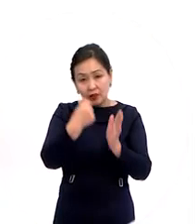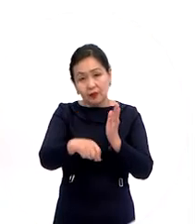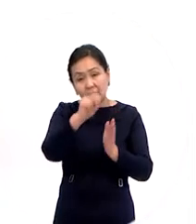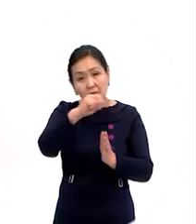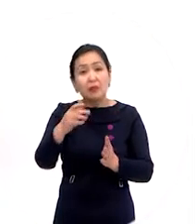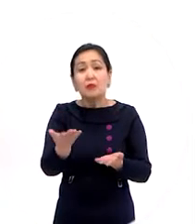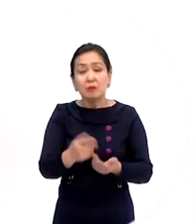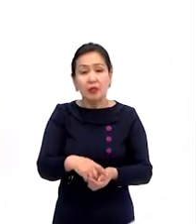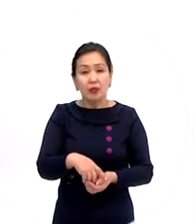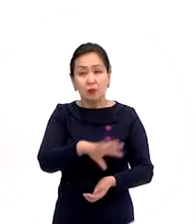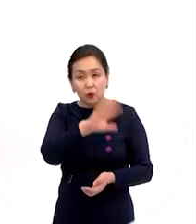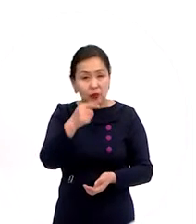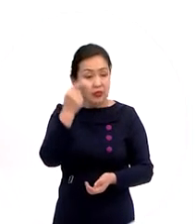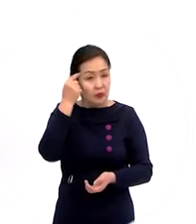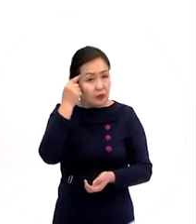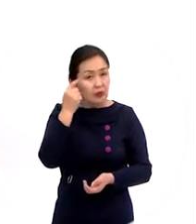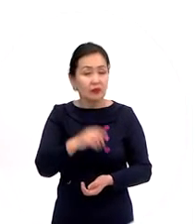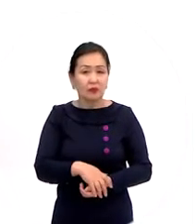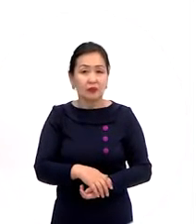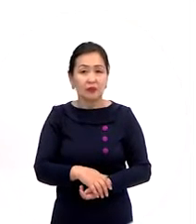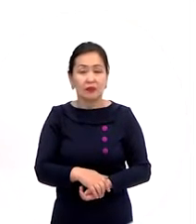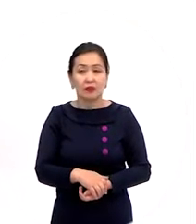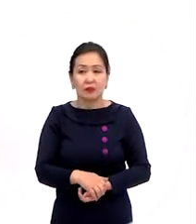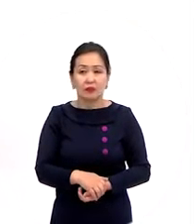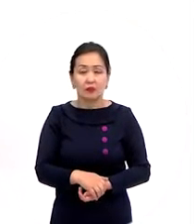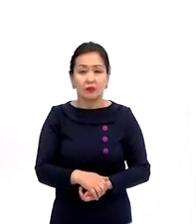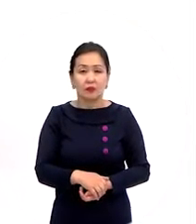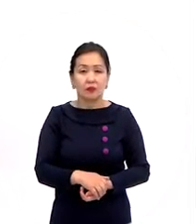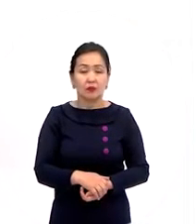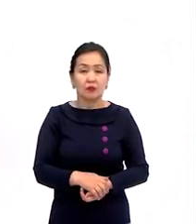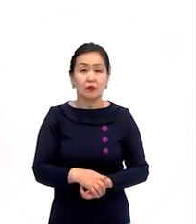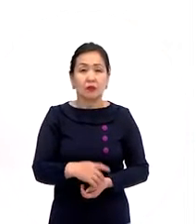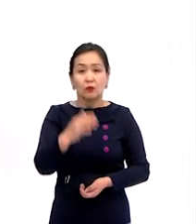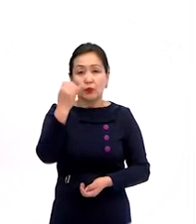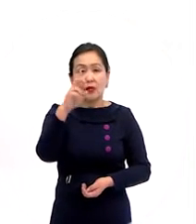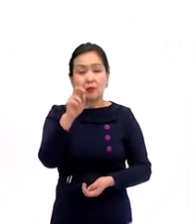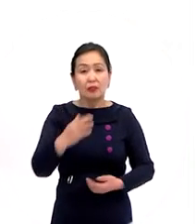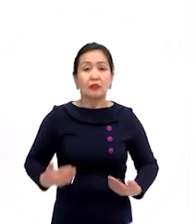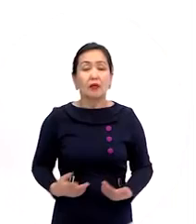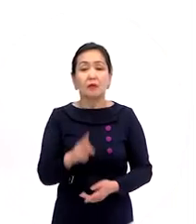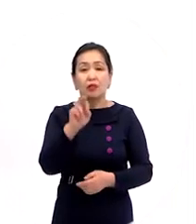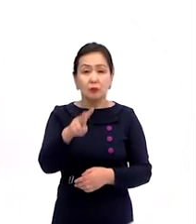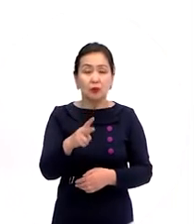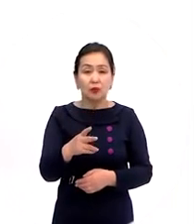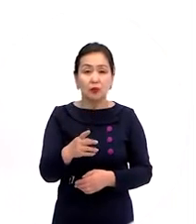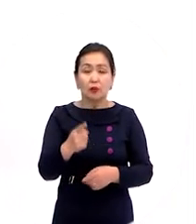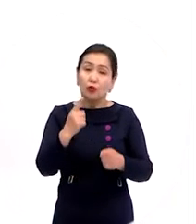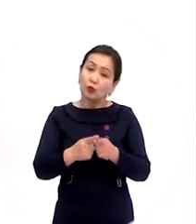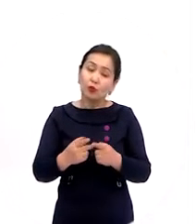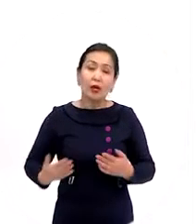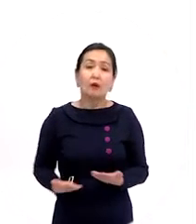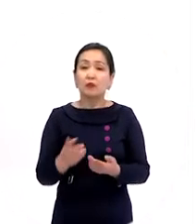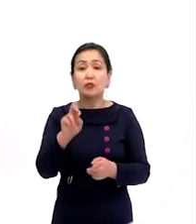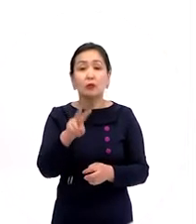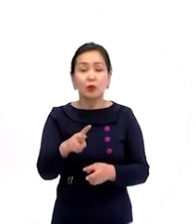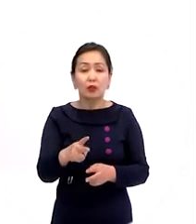санаа. За тэгвэл бид нар хотод амьдардаг бол бас орон нутагт